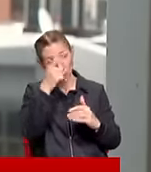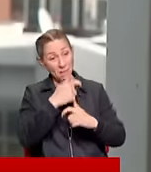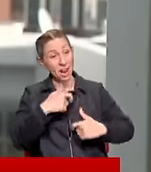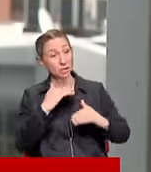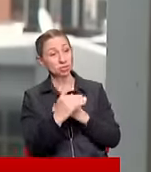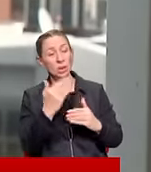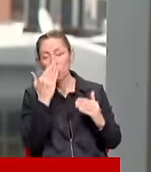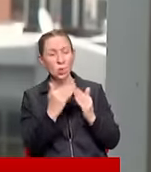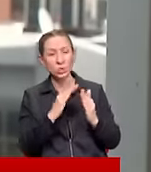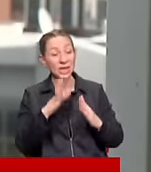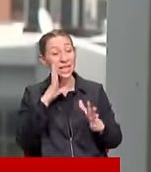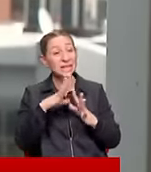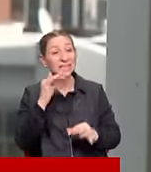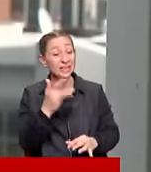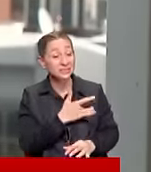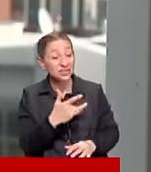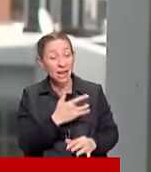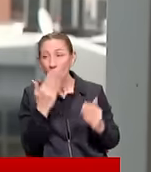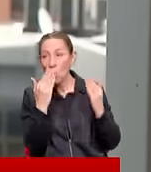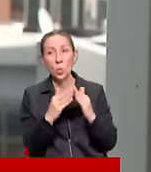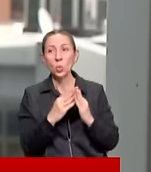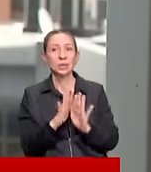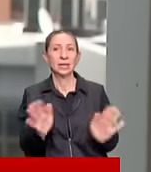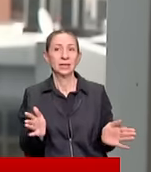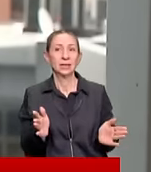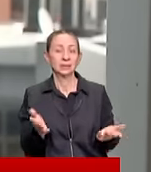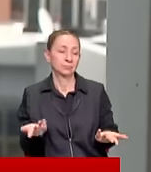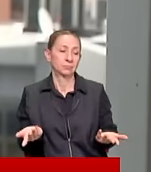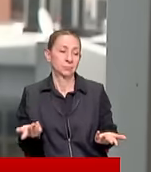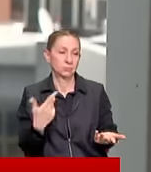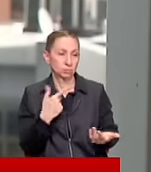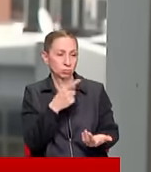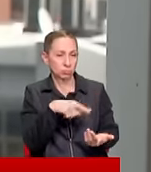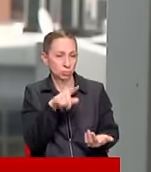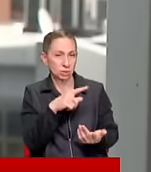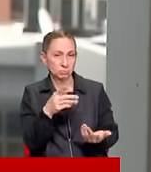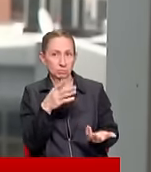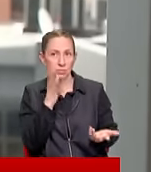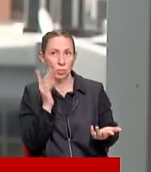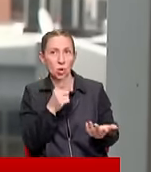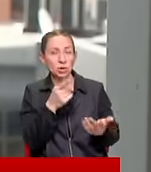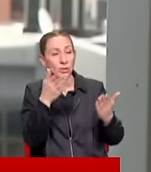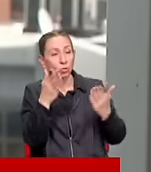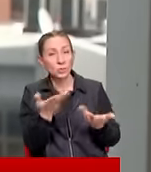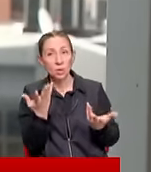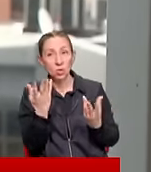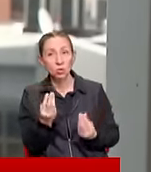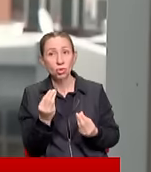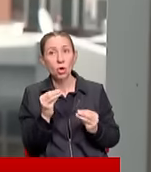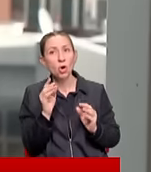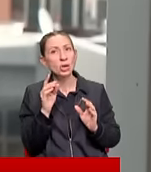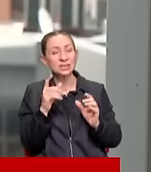sar, ne de insanlığın evrensel değerlerine sar. Yani biz bunlara, bilemiyorum oradaki durumun ne olduğunu.